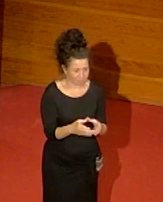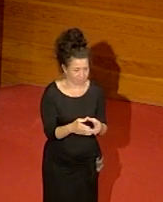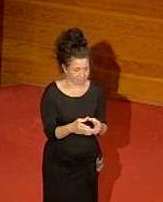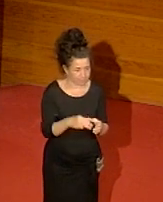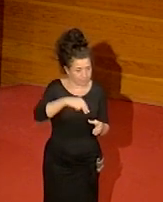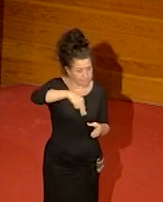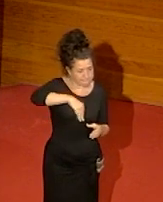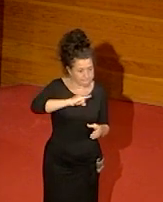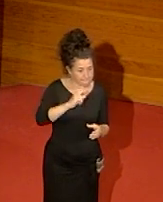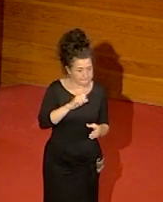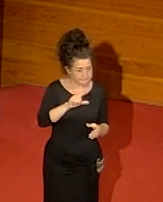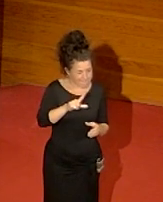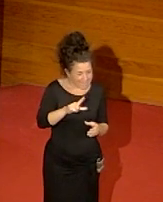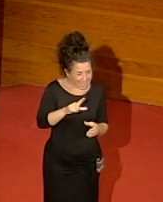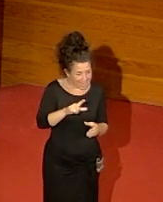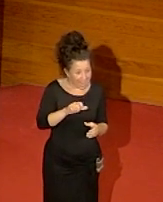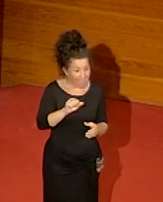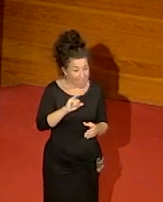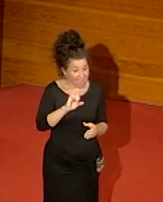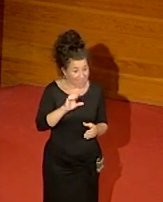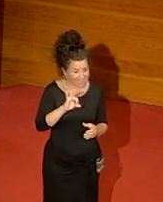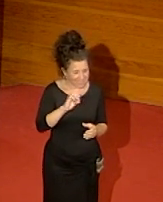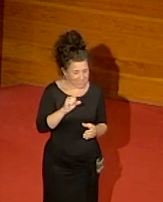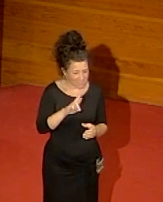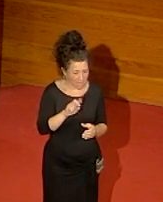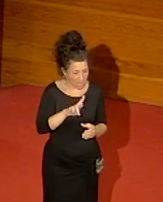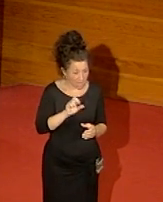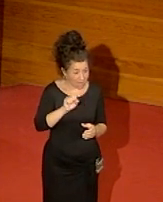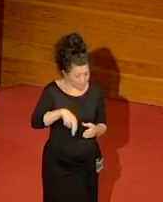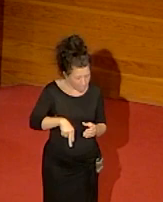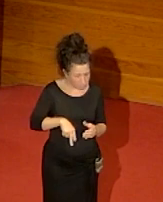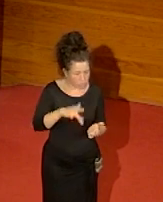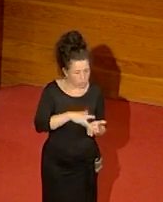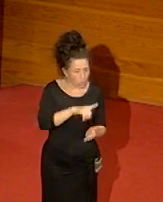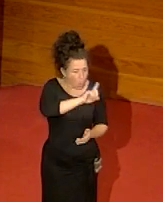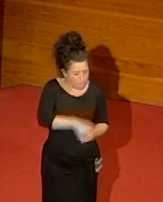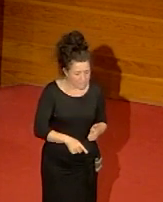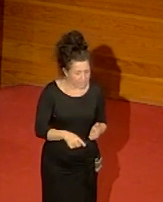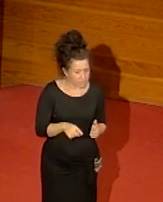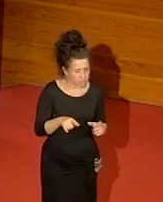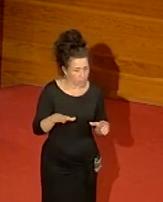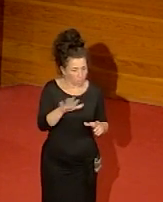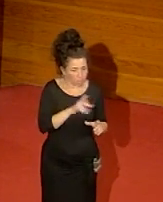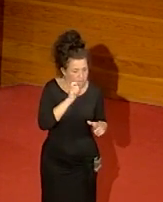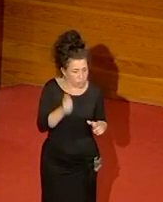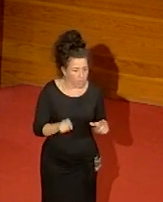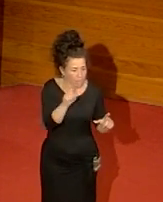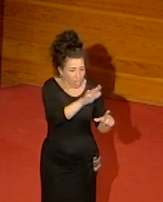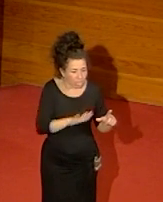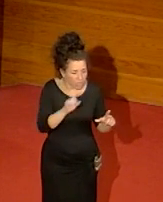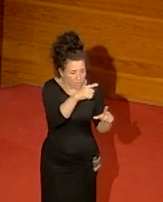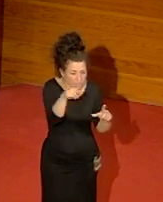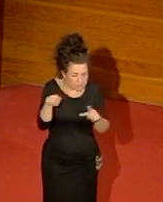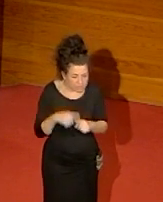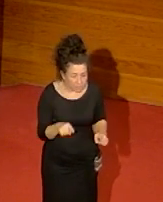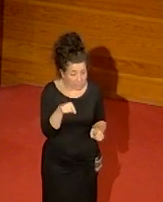Aiestaranek, ez dakit, hilabete pasa egin zuen Ukrainan, leku ezberdinetan informatzen, historiak biltzen, eta hemen bagenuen errealitate